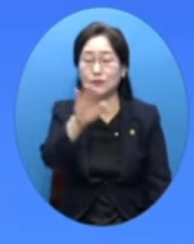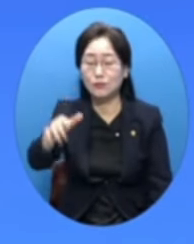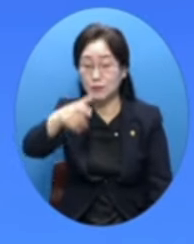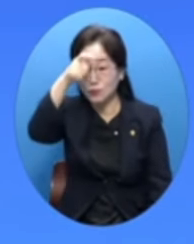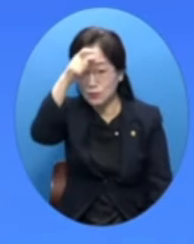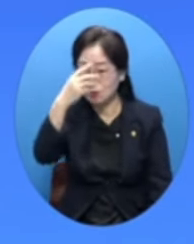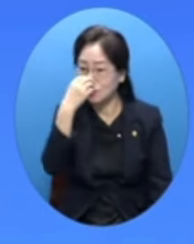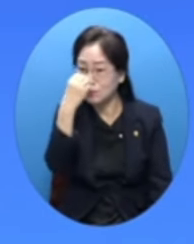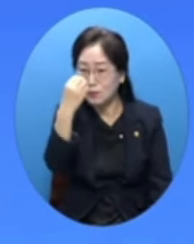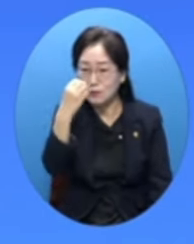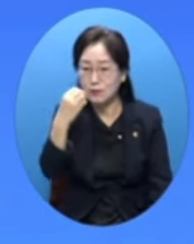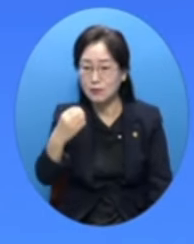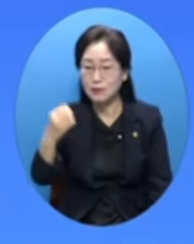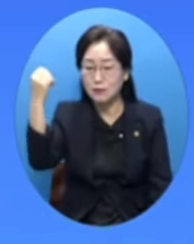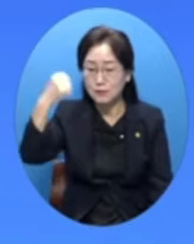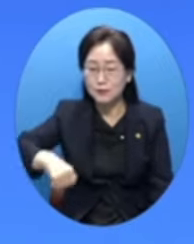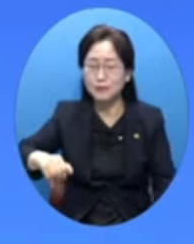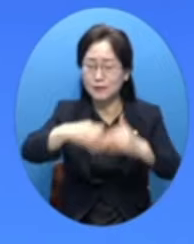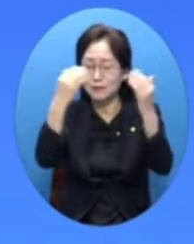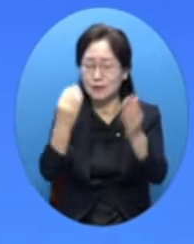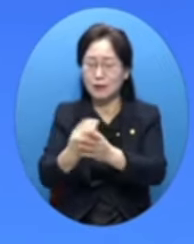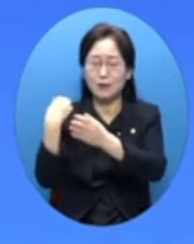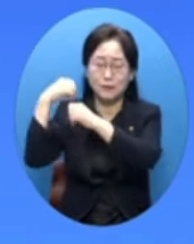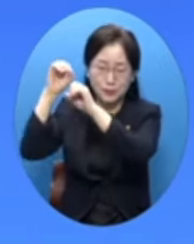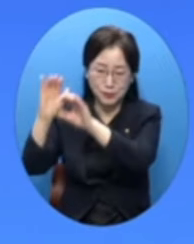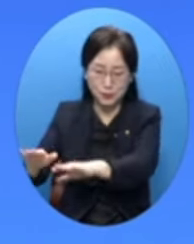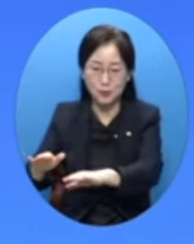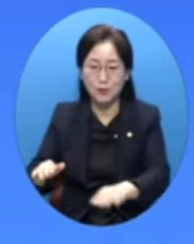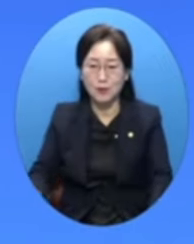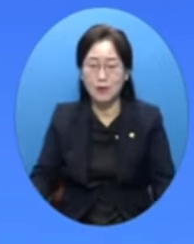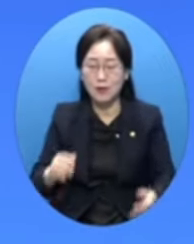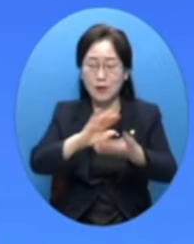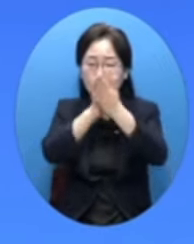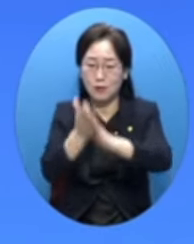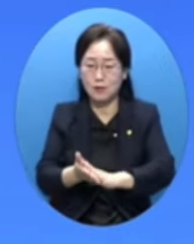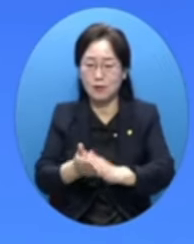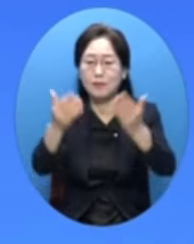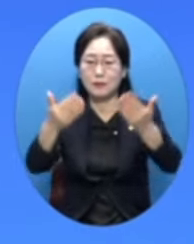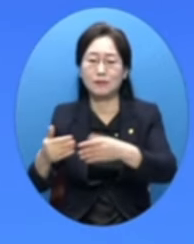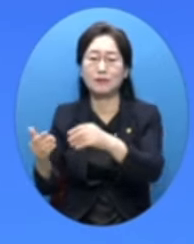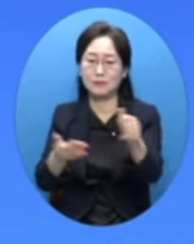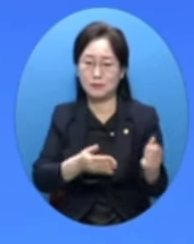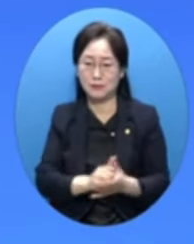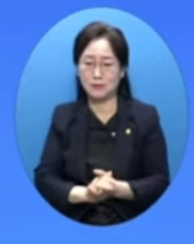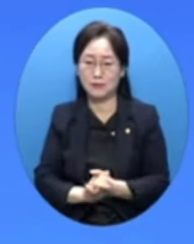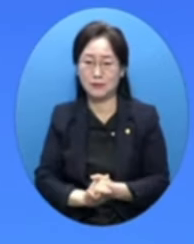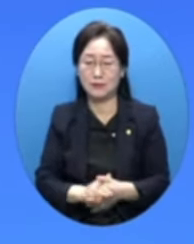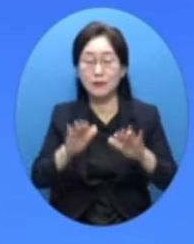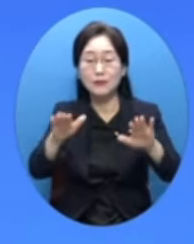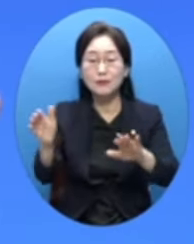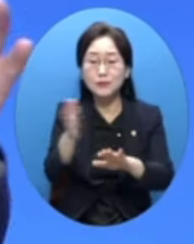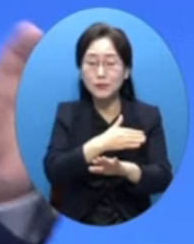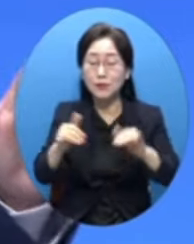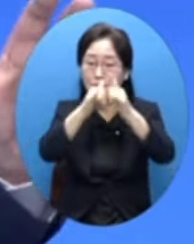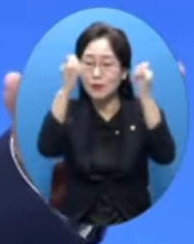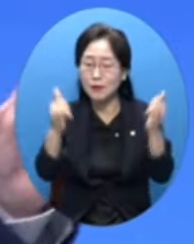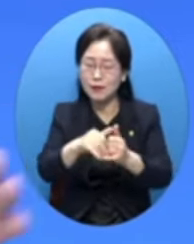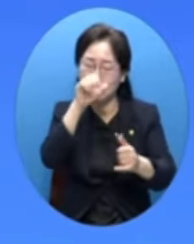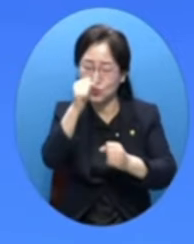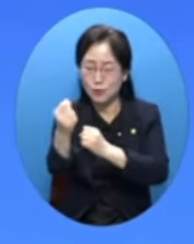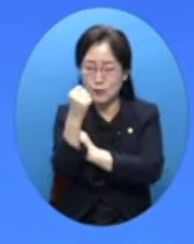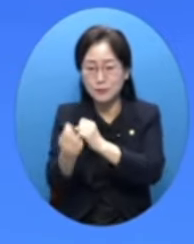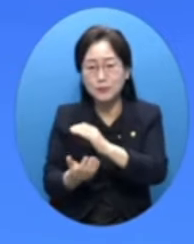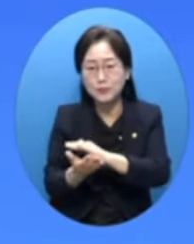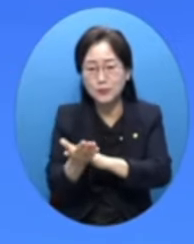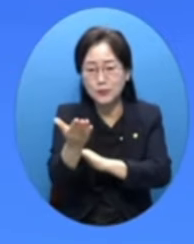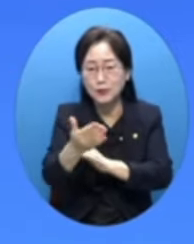고집과 교만과 불순종을 다 내려놓고 변화받은 삶을 살게 되기를 바랍니다. 이제부터는 이 사회에 선한 영향을 끼치는